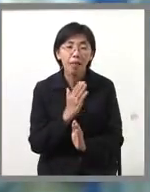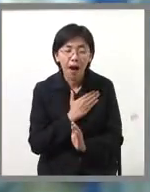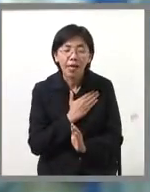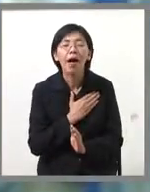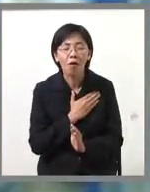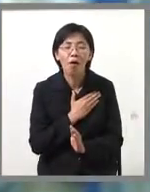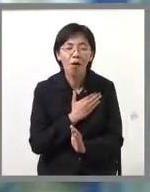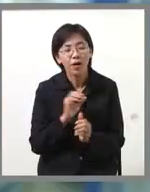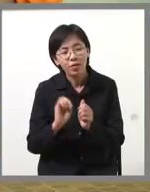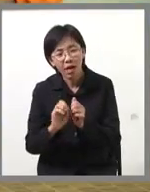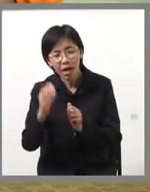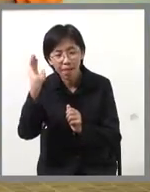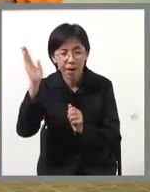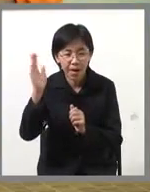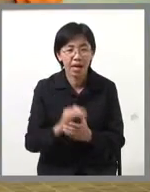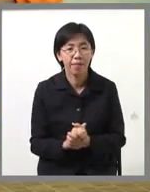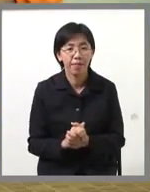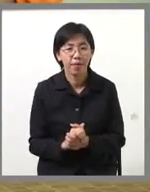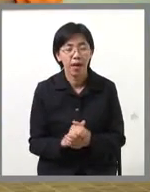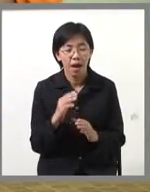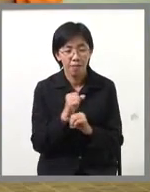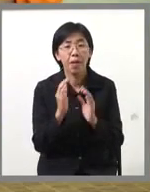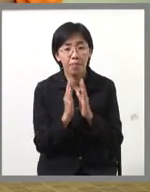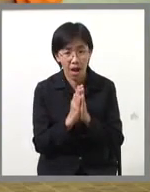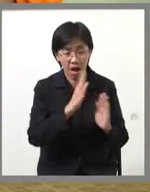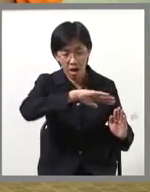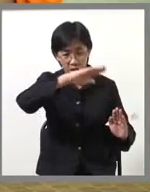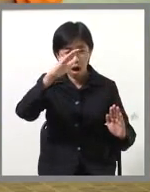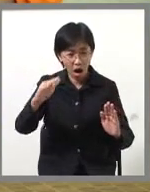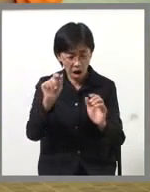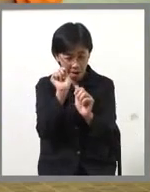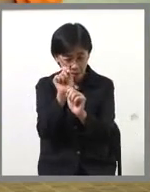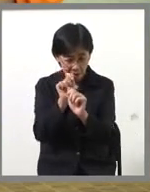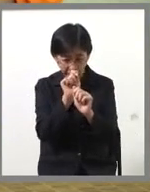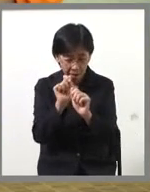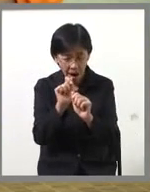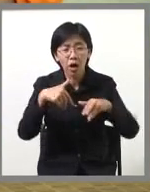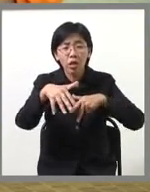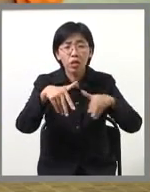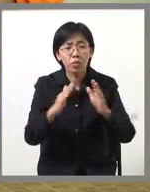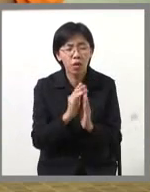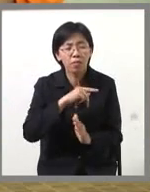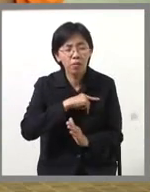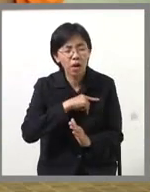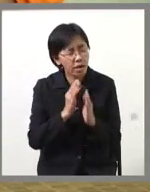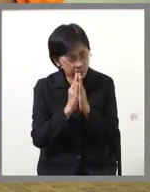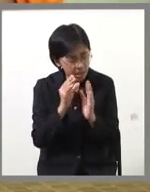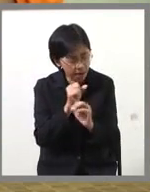เชิญชวนคุณผู้ชมหน่อยสิคะ การแกะสลักพระพุทธรูปอันเป็นที่เคารพสูงสุดของพุทธบริษั